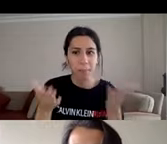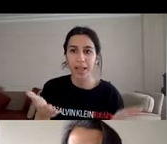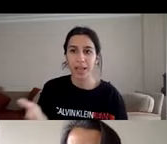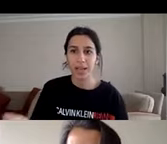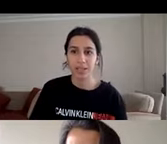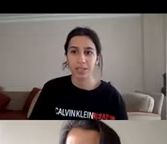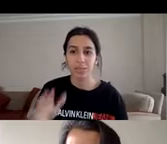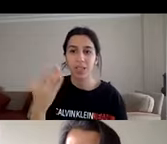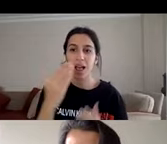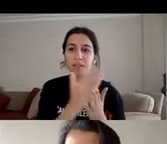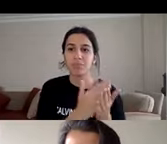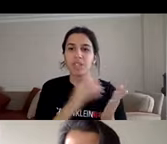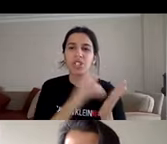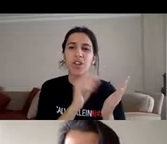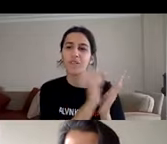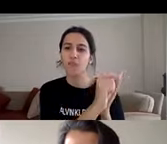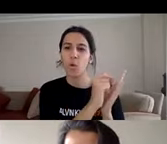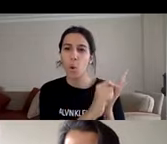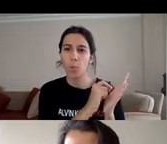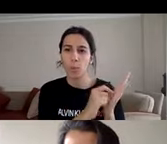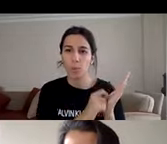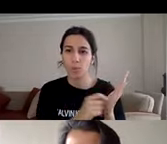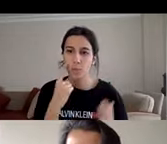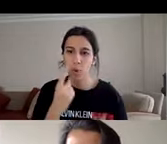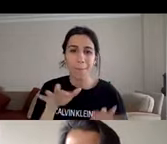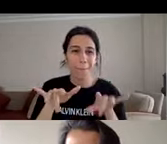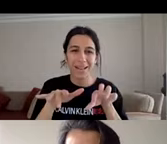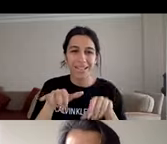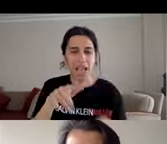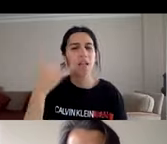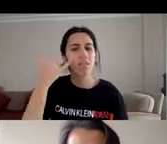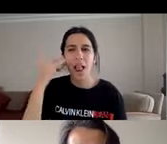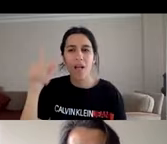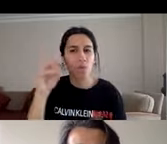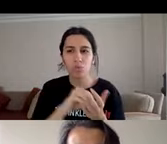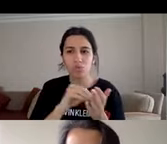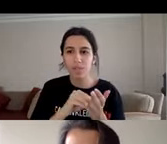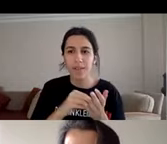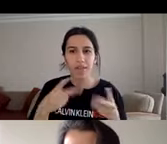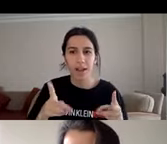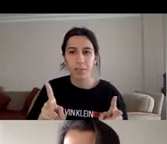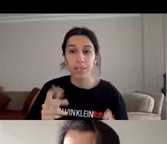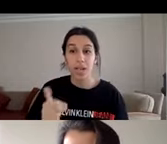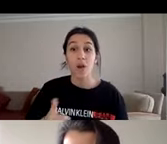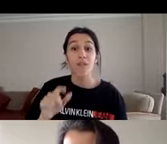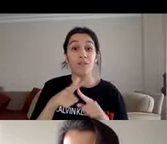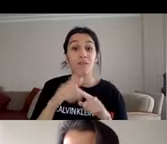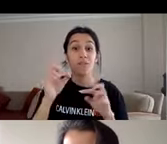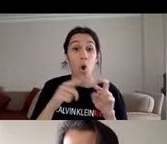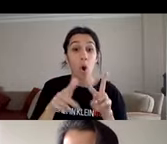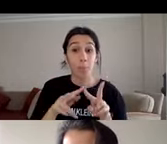normalde formlarda biz bir form doldurduğumuzda bilgisayarda da telefonda başarılıysa form